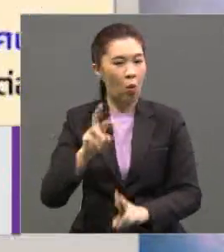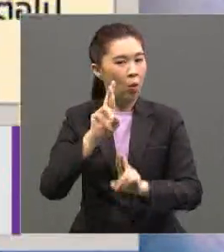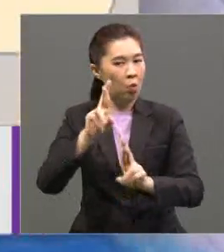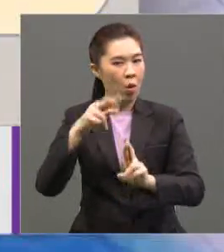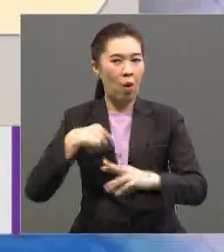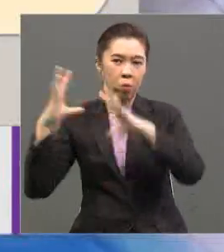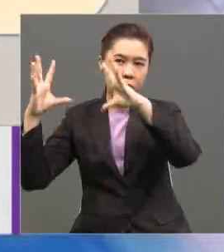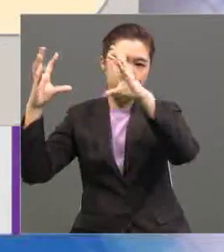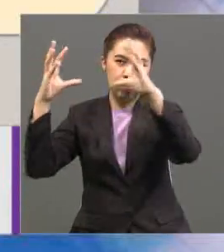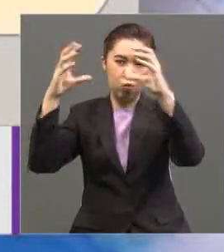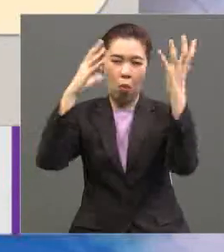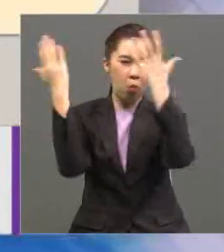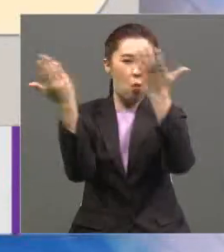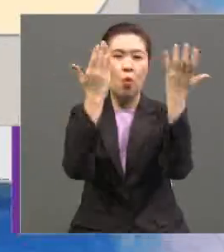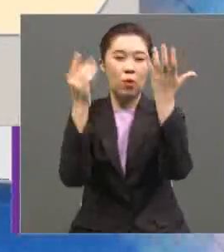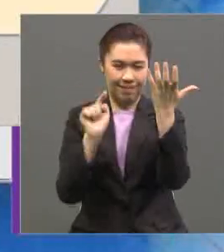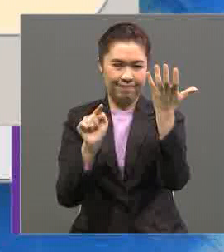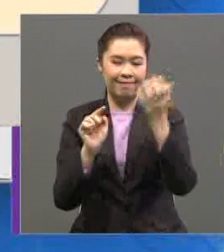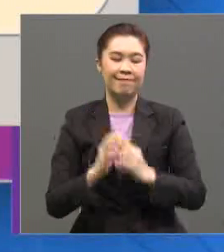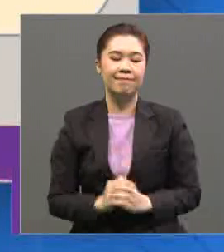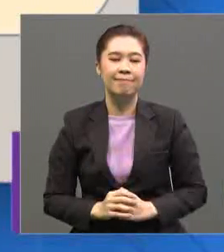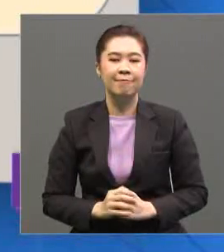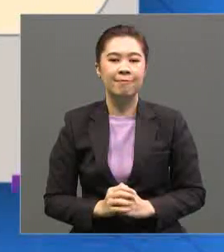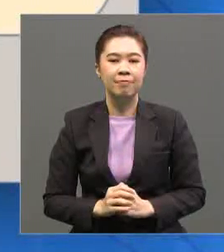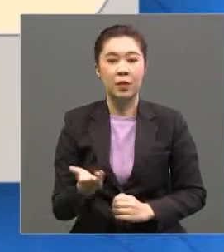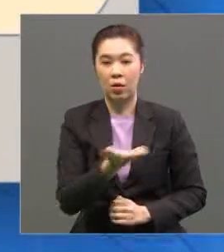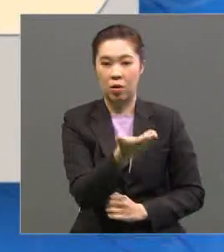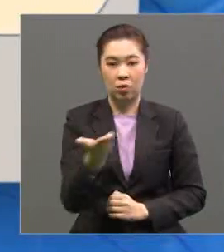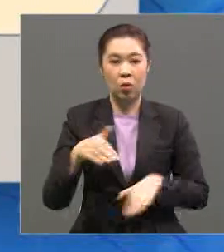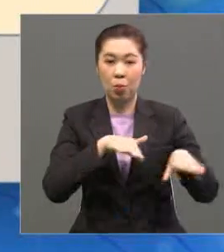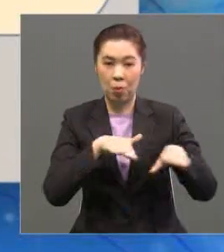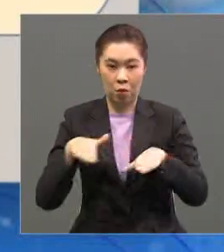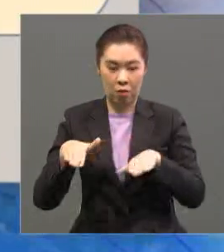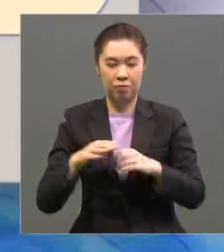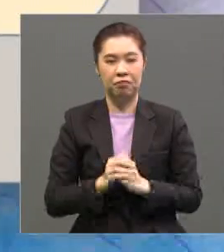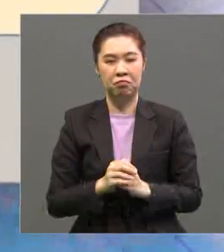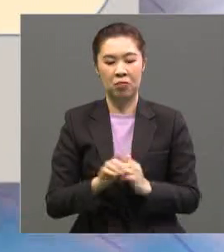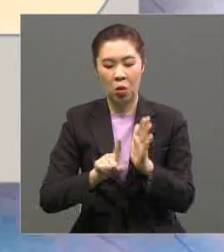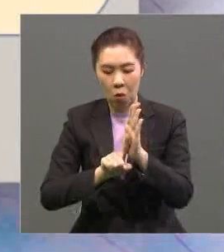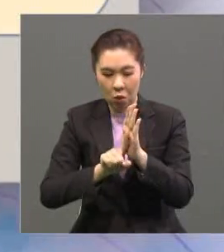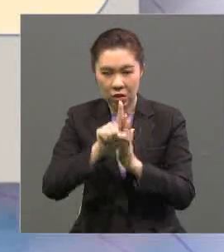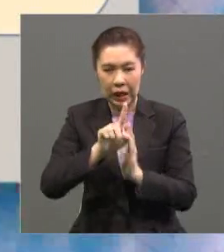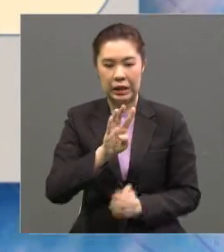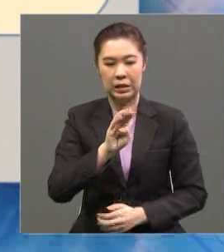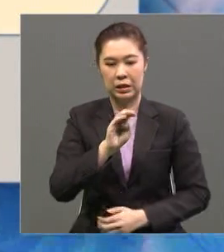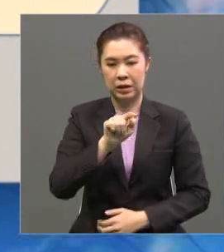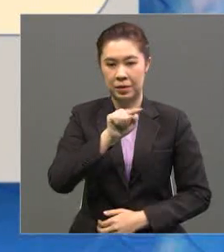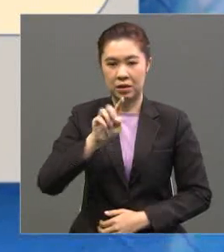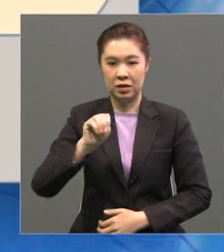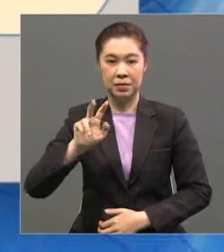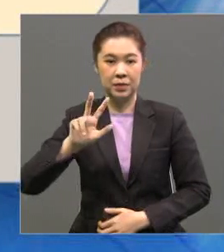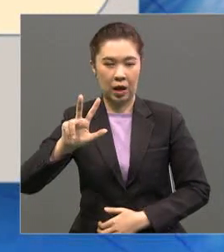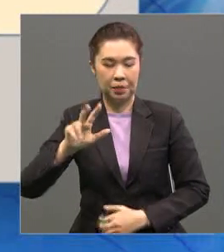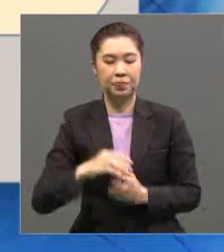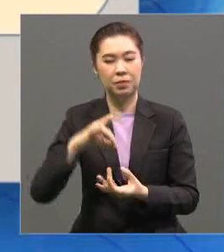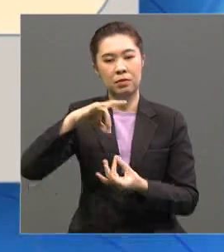วของพายุไซโคลนฝั่งทะเลอันดามันด้วยครับ เพราะฉะนั้นเตรียมรับมือเลยนะคะ 40-43 องศาเซลเซียสโดยเฉพาะภาคเหนือสุ